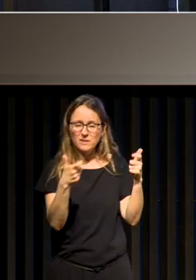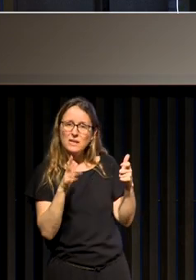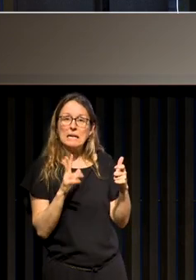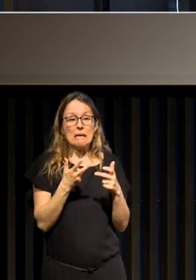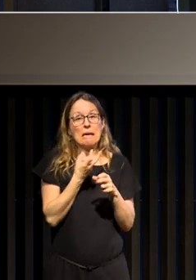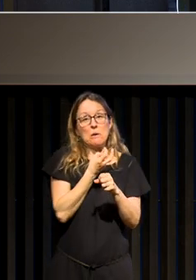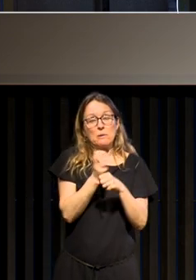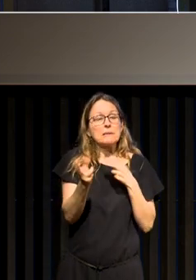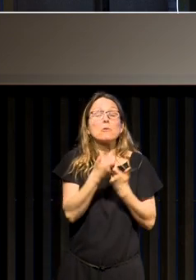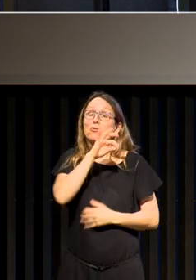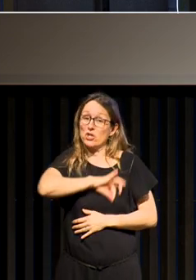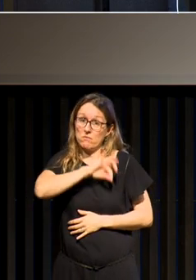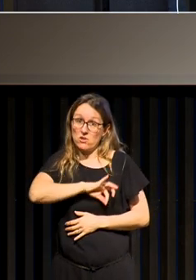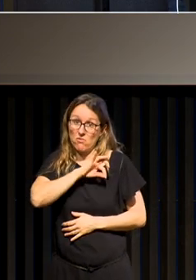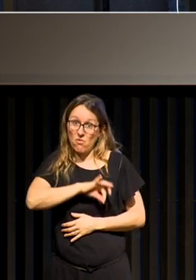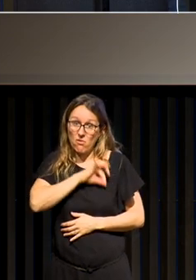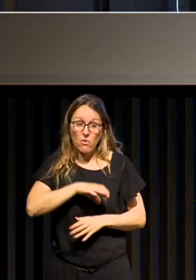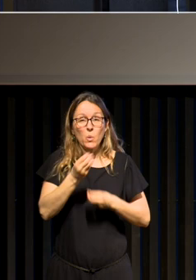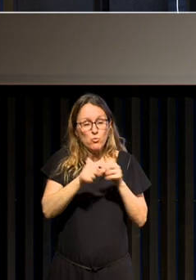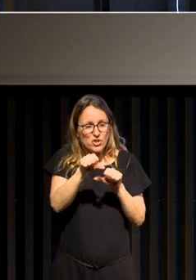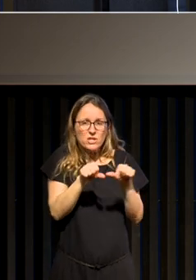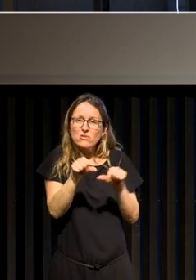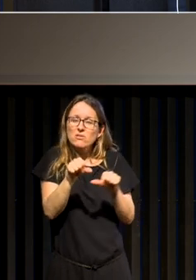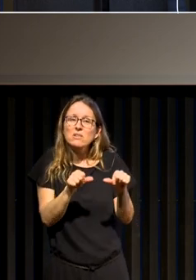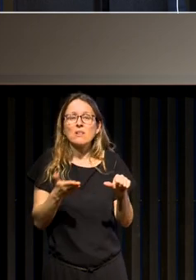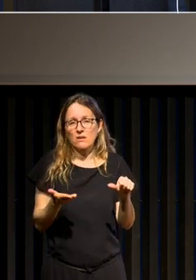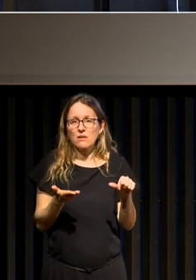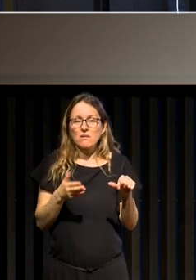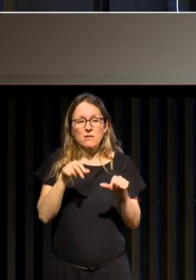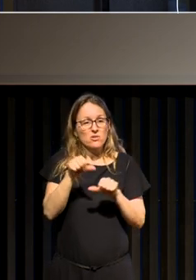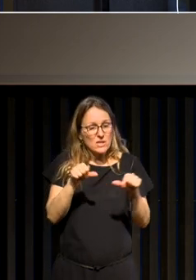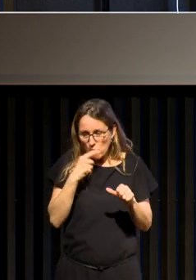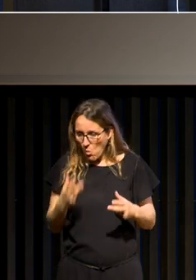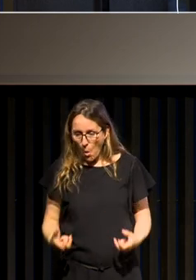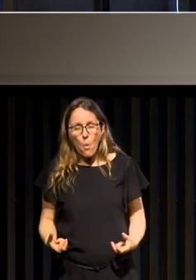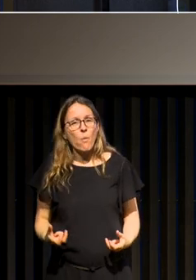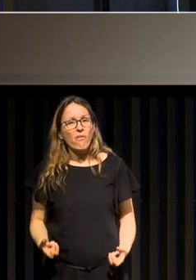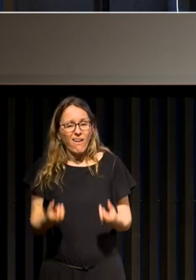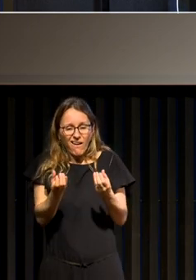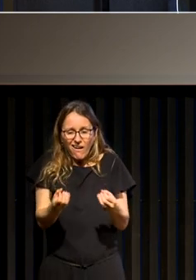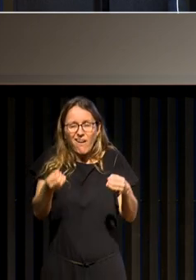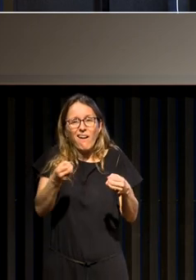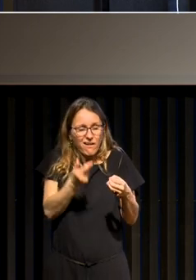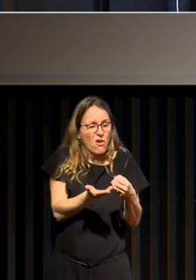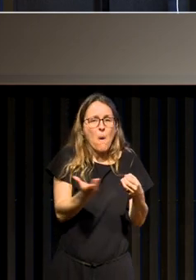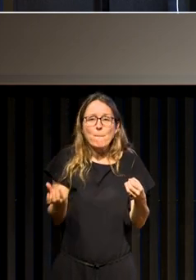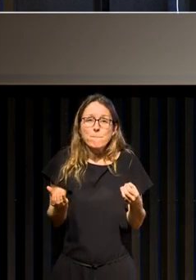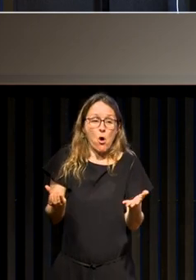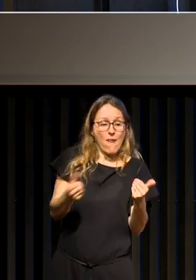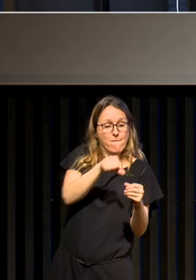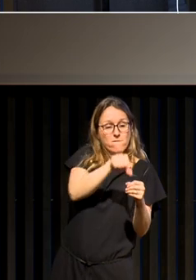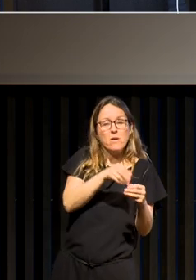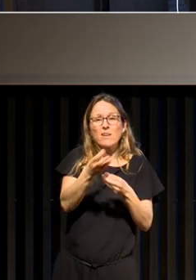aux chimiothérapies, mais aussi aux chirurgies, chirurgie enlever un ovaire, enlever une tumeur ovarienne, enlever, enfin,